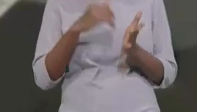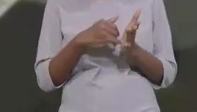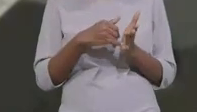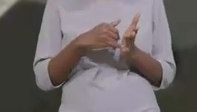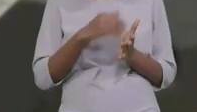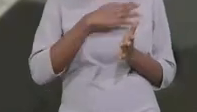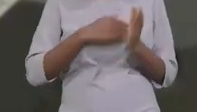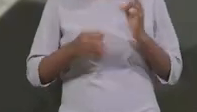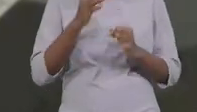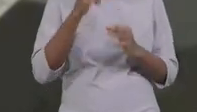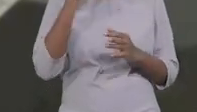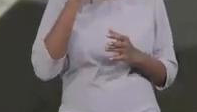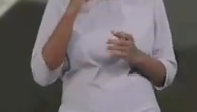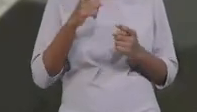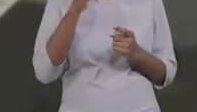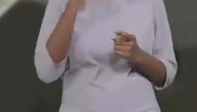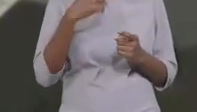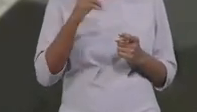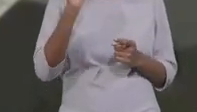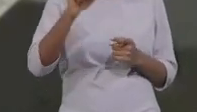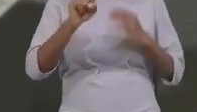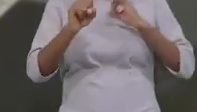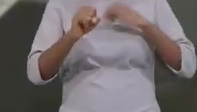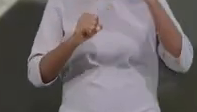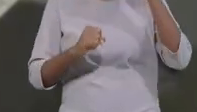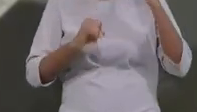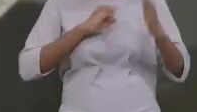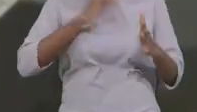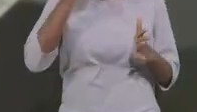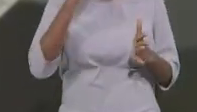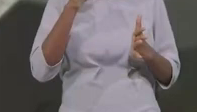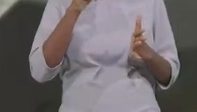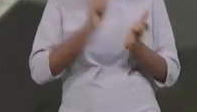le voit. Et si vous l'écoutez, dit oui, je sais.